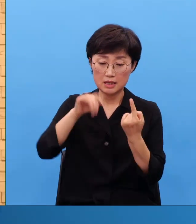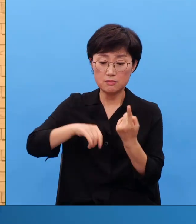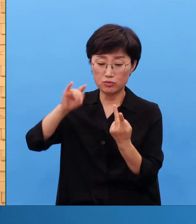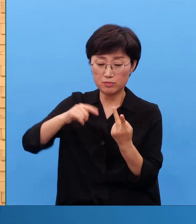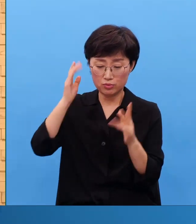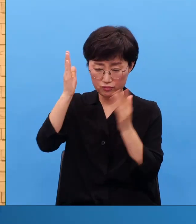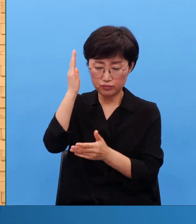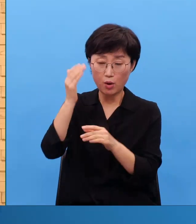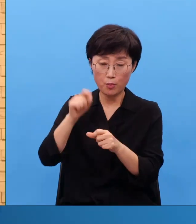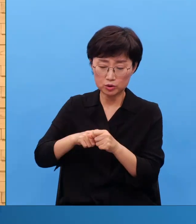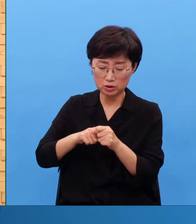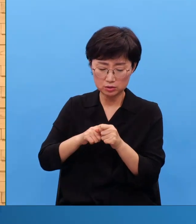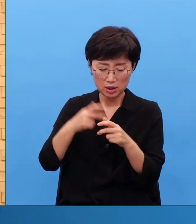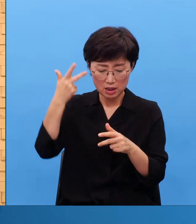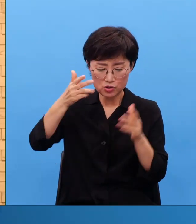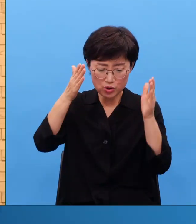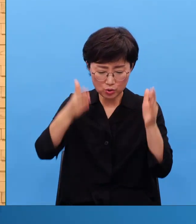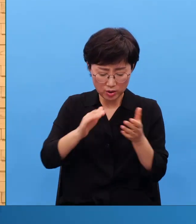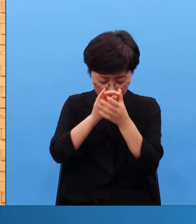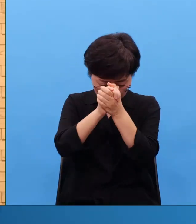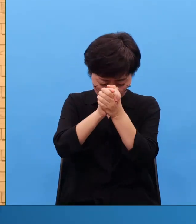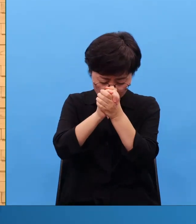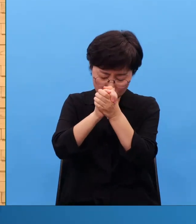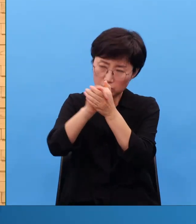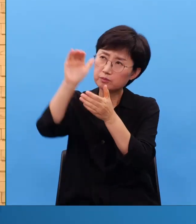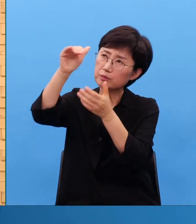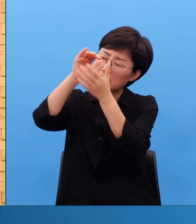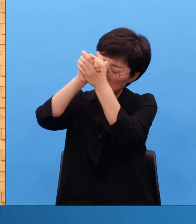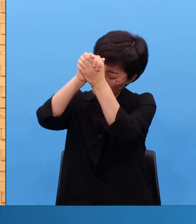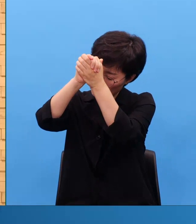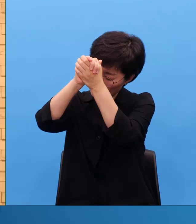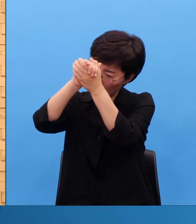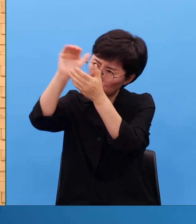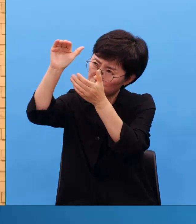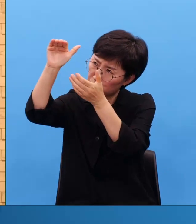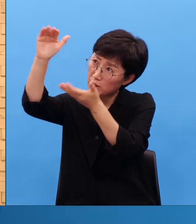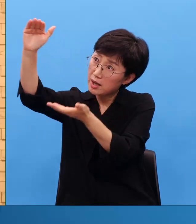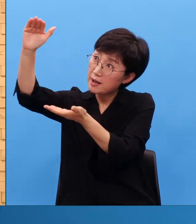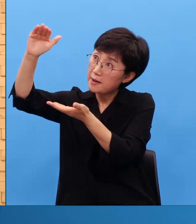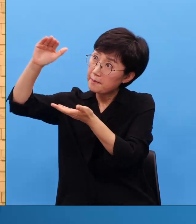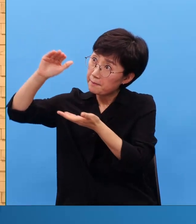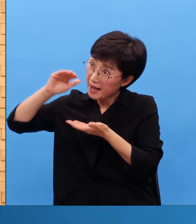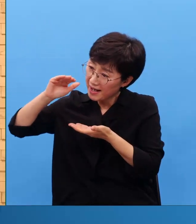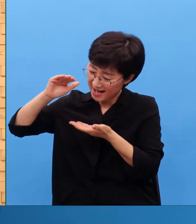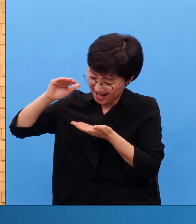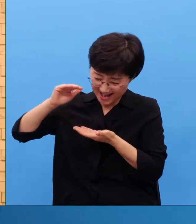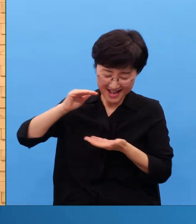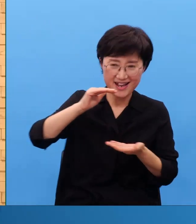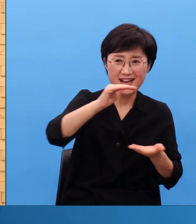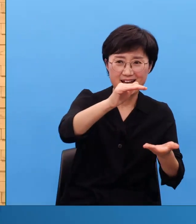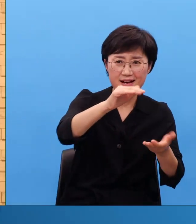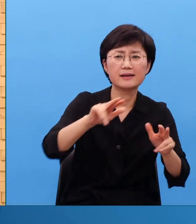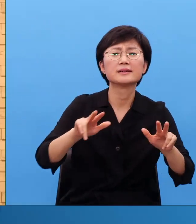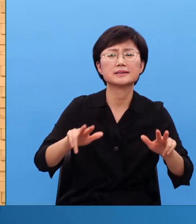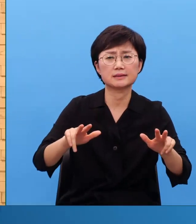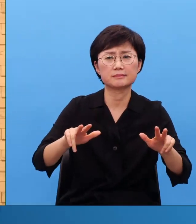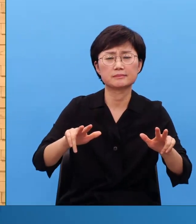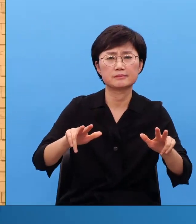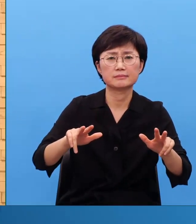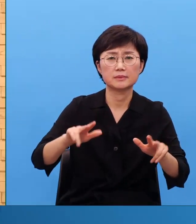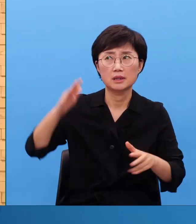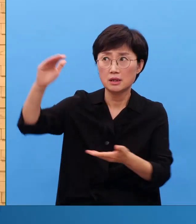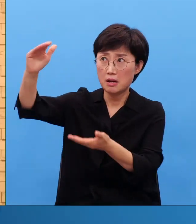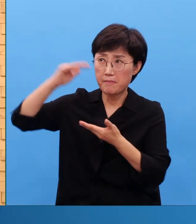하나님이 주신 말씀을 나는 심부름한다. I really go and serve as an errand boy of God, sending this message to His